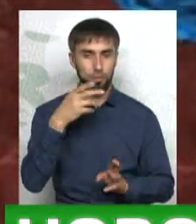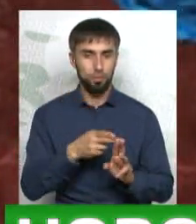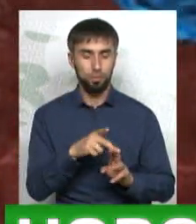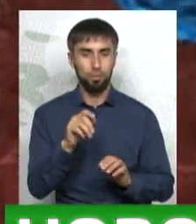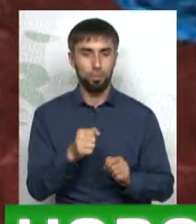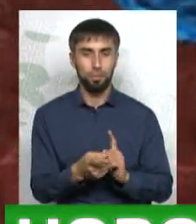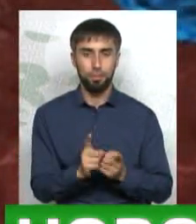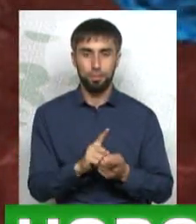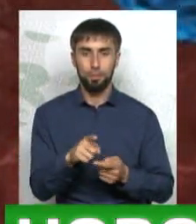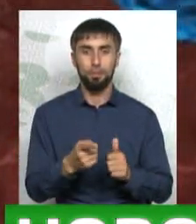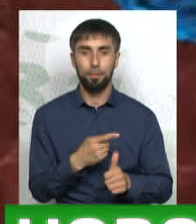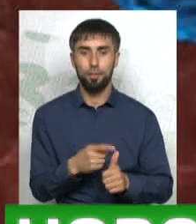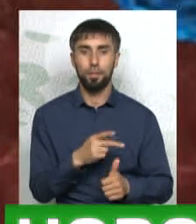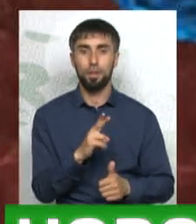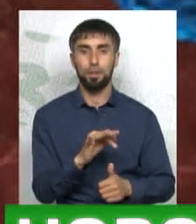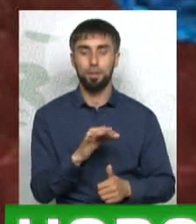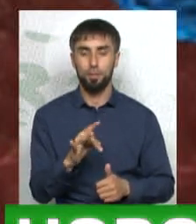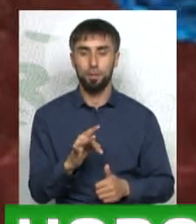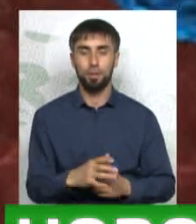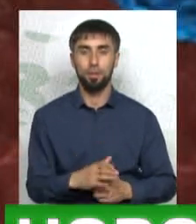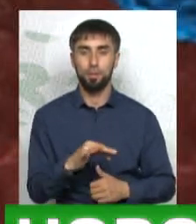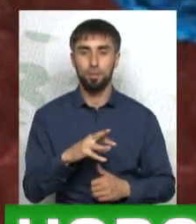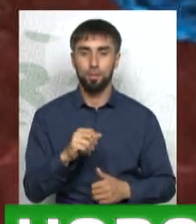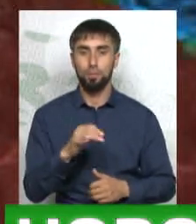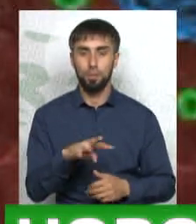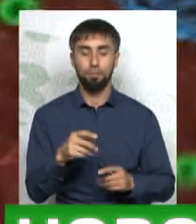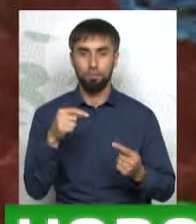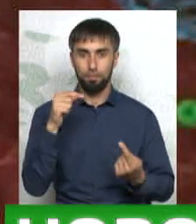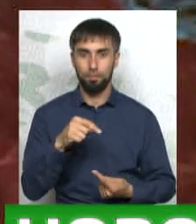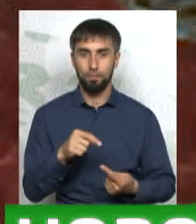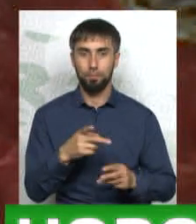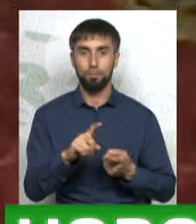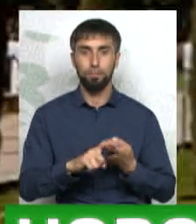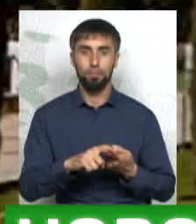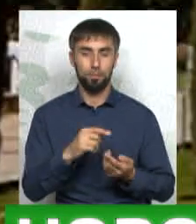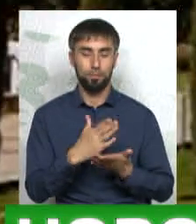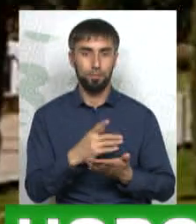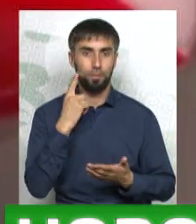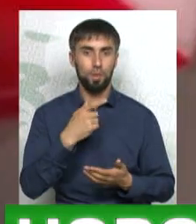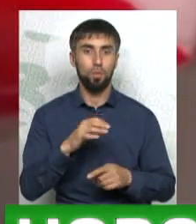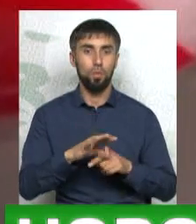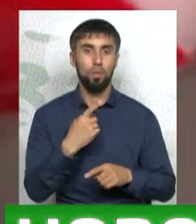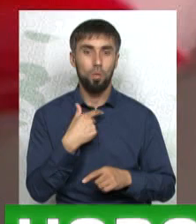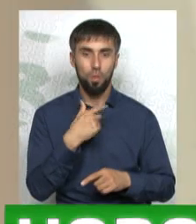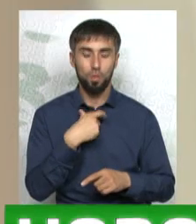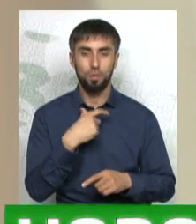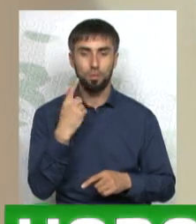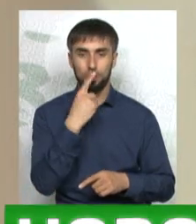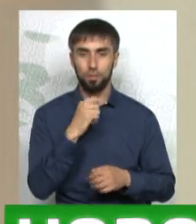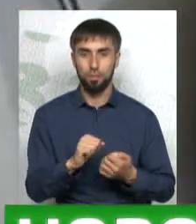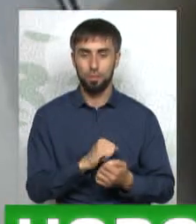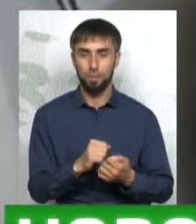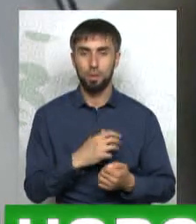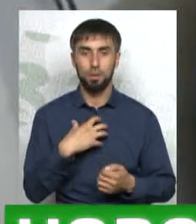некое существо, отсюда и название – кентавр. Симптомы штамма действительно схожи. У заразившихся наблюдается боль в горле, заложенность носа и сухой